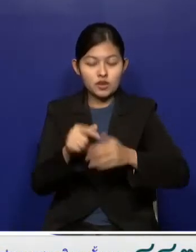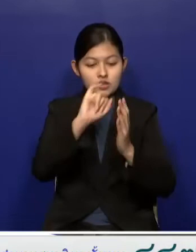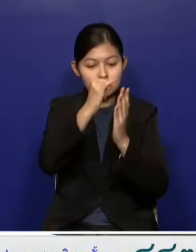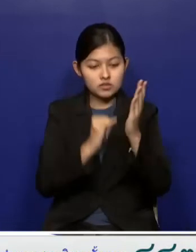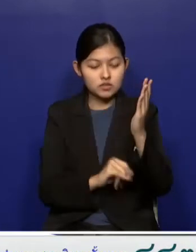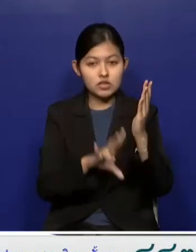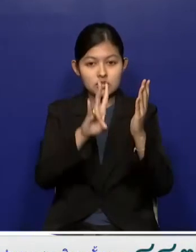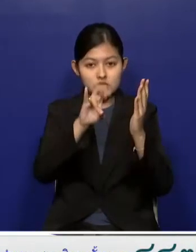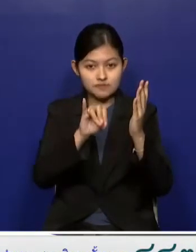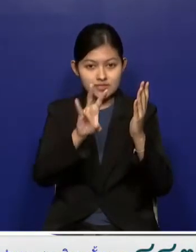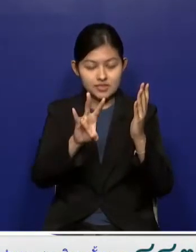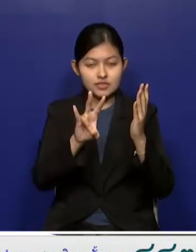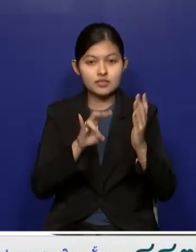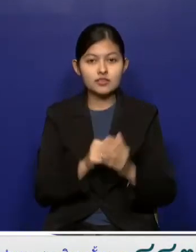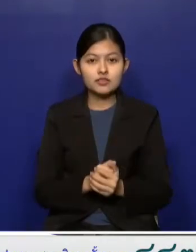ดนะครับ